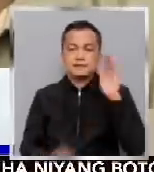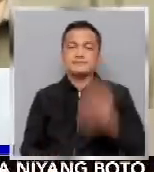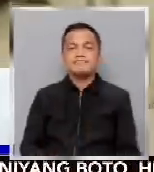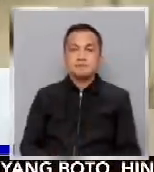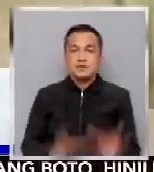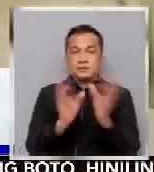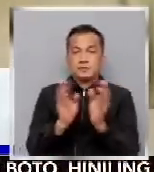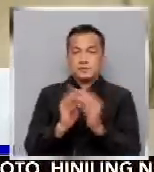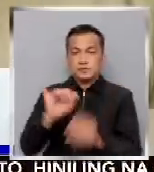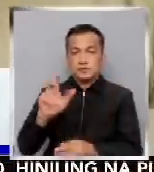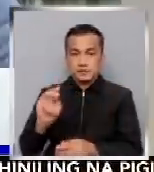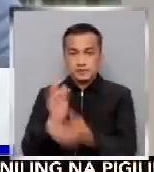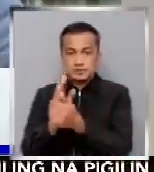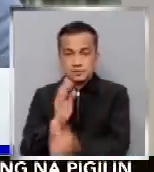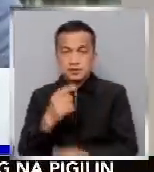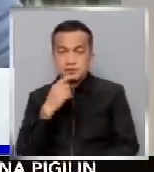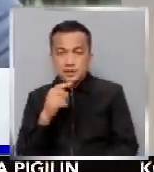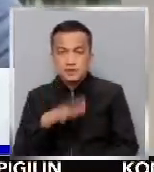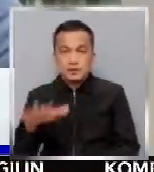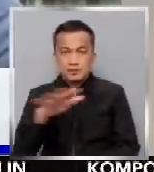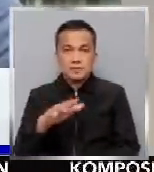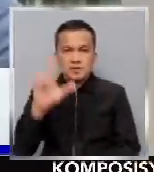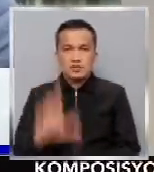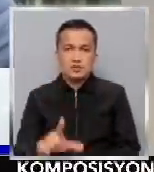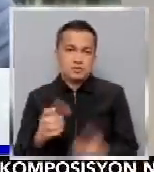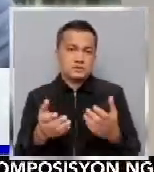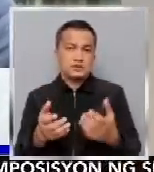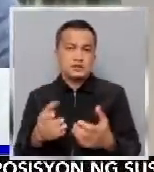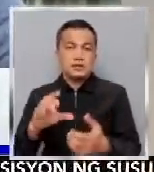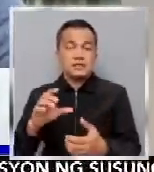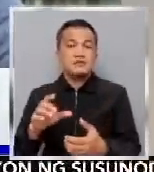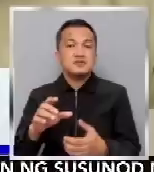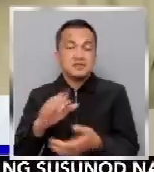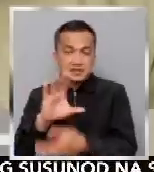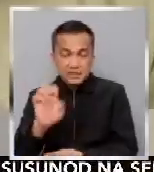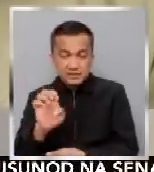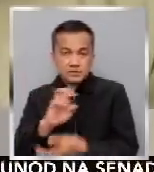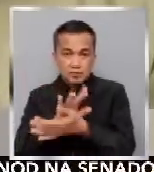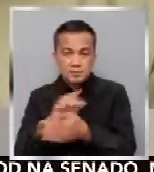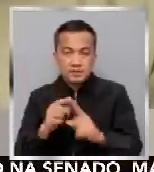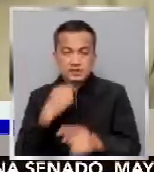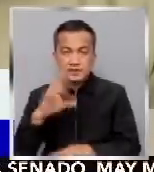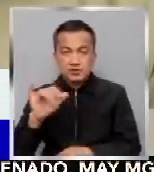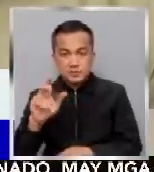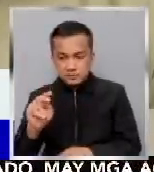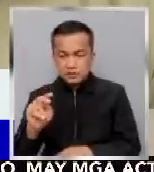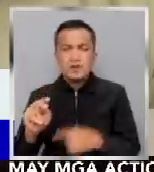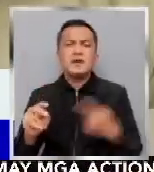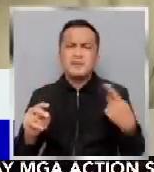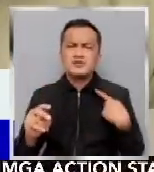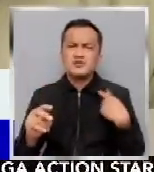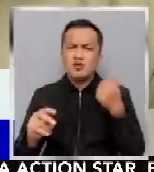sa mga eksperto, sinabi ng mga ito na mababa ang mga kaso ng COVID, pero sabi ni Concepcion, there is always a threat, and that's why I'm